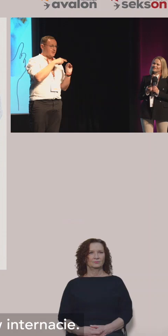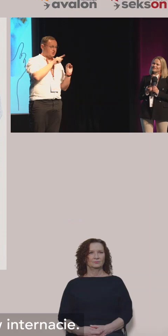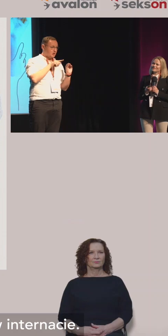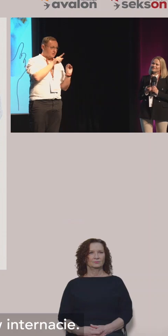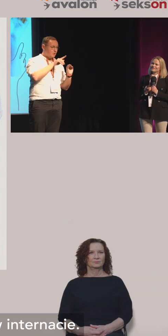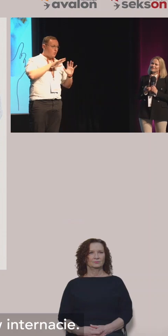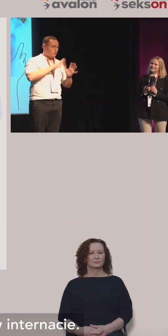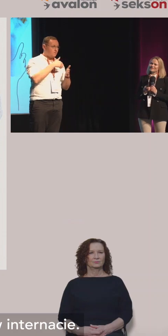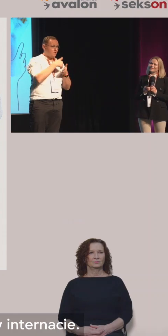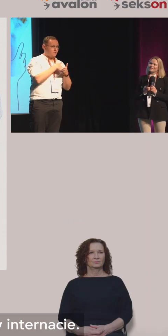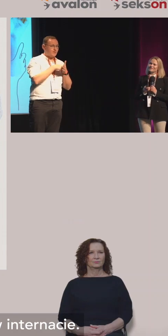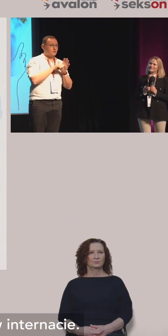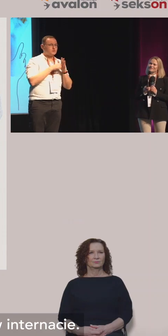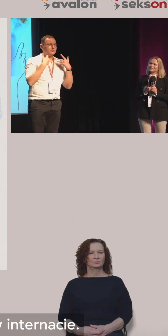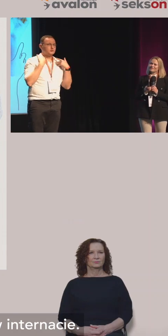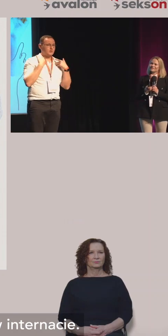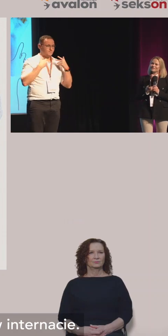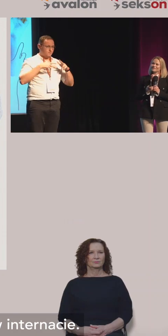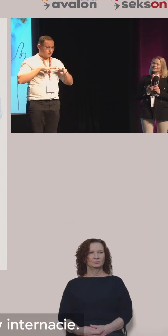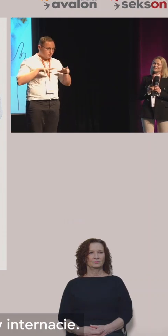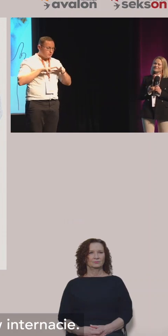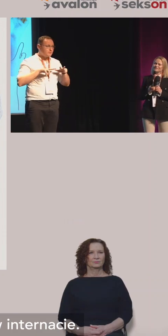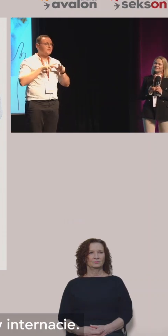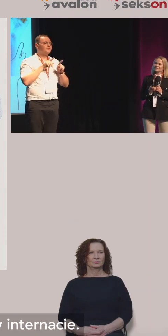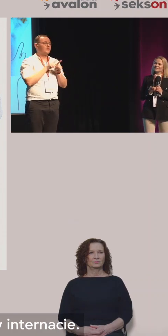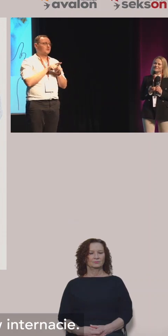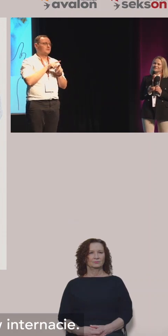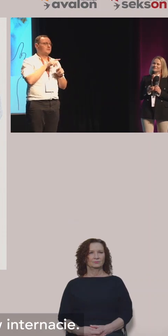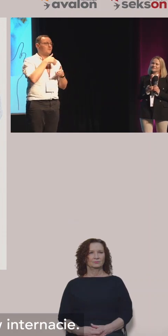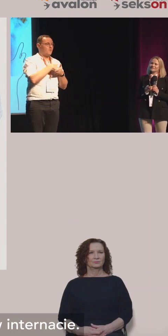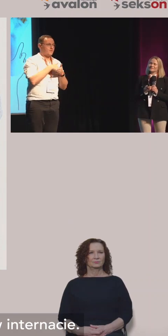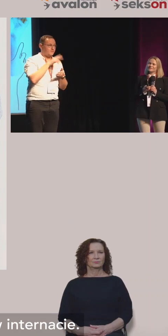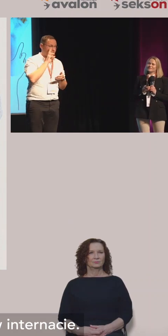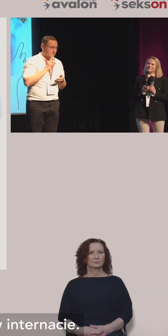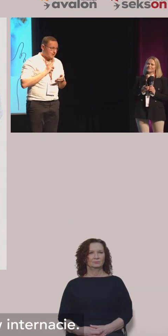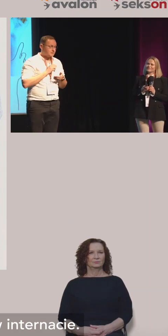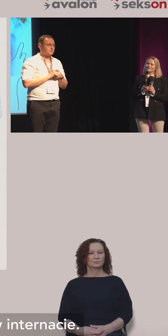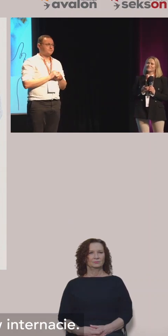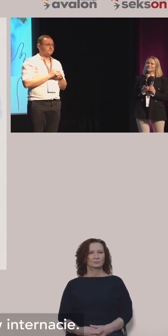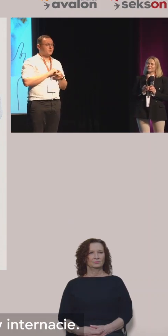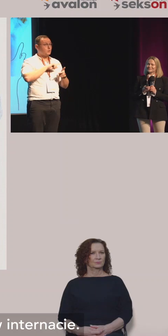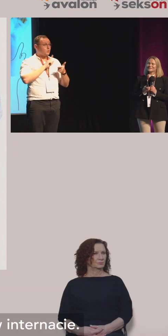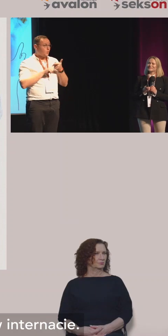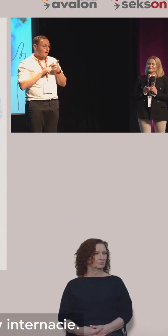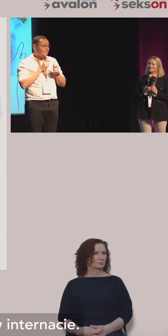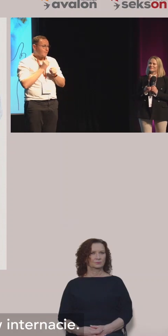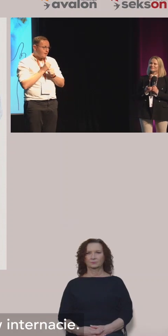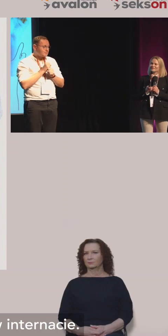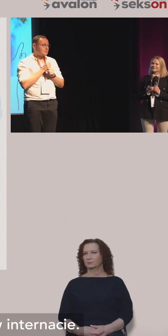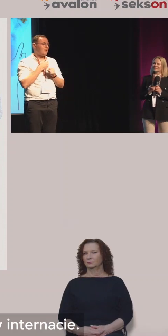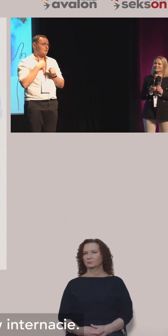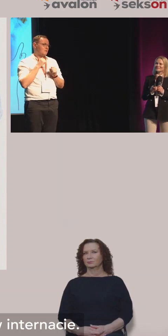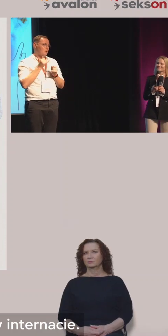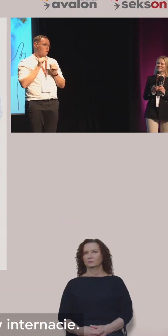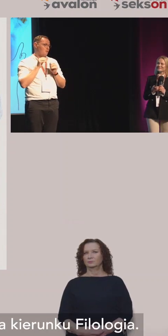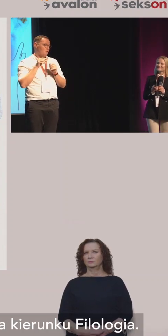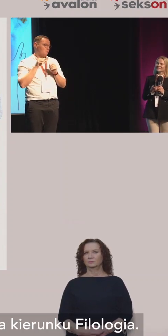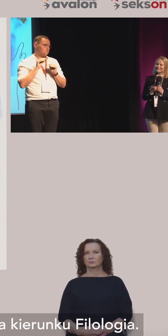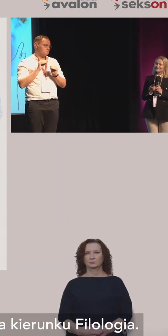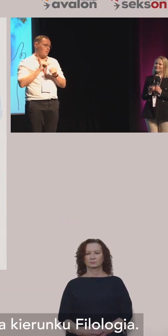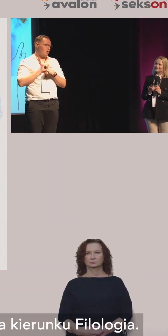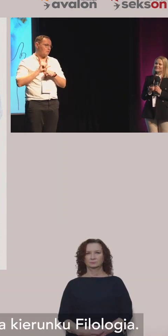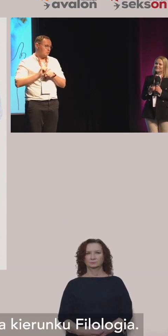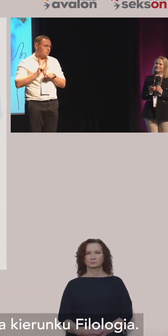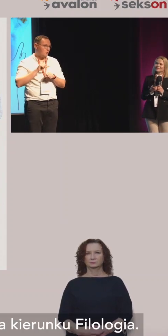Jestem, uczę tam wychowania do życia w rodzinie. W szkole i w internacie.